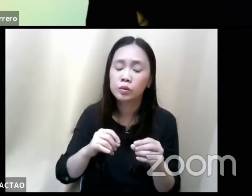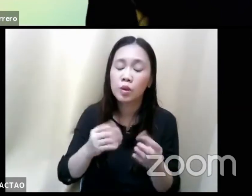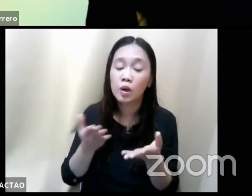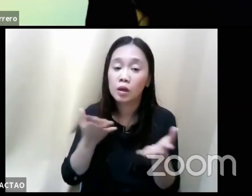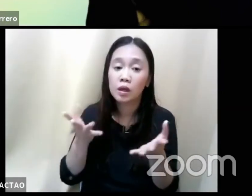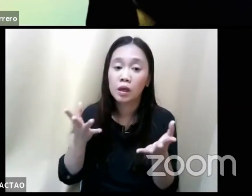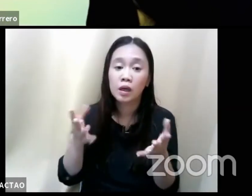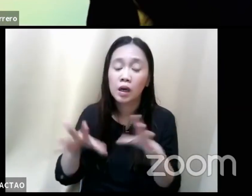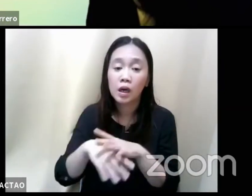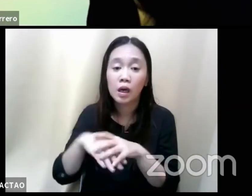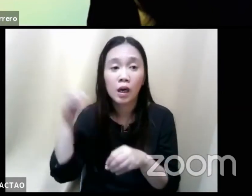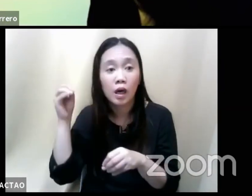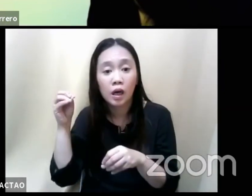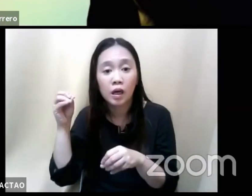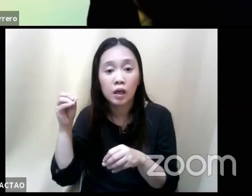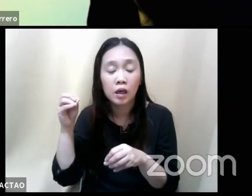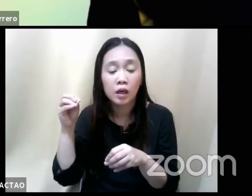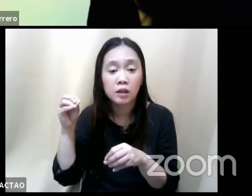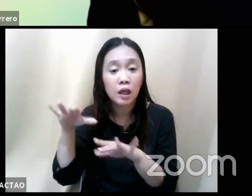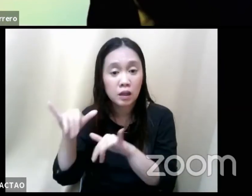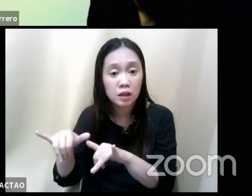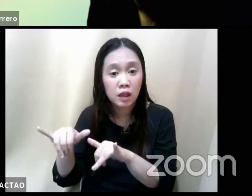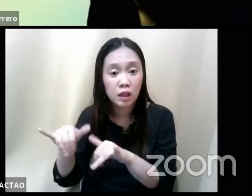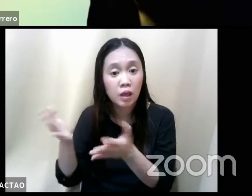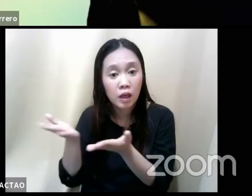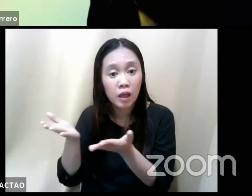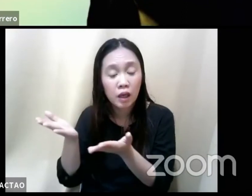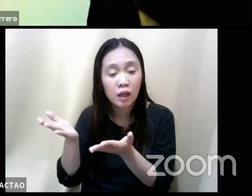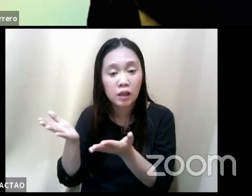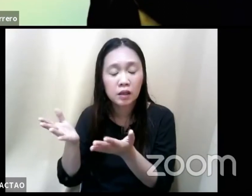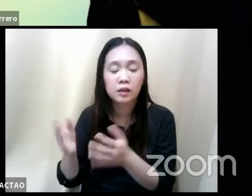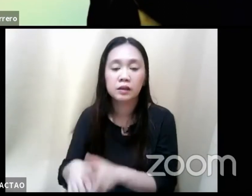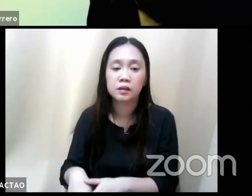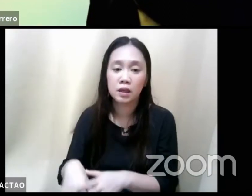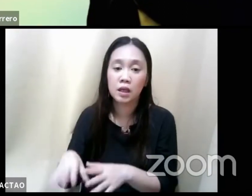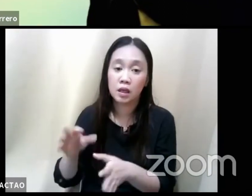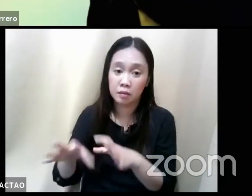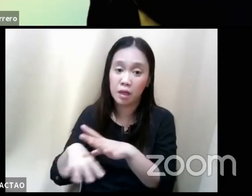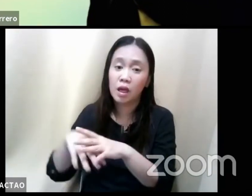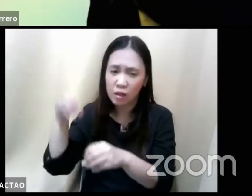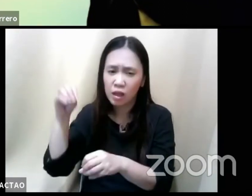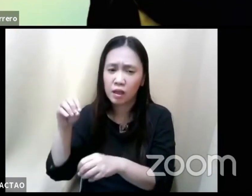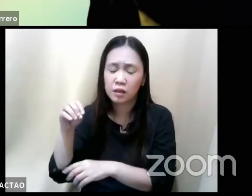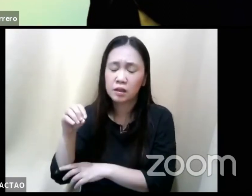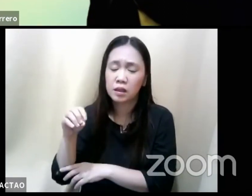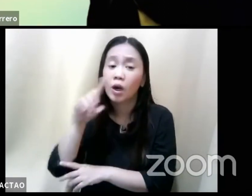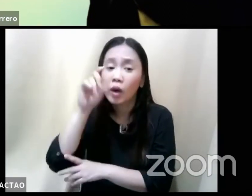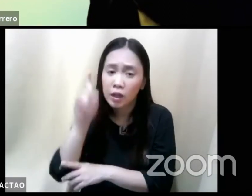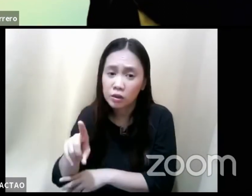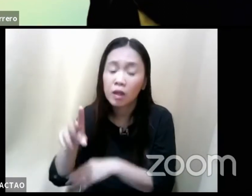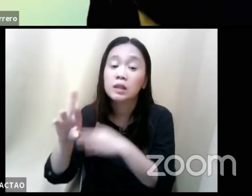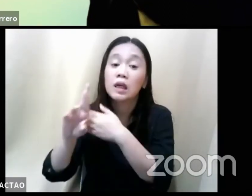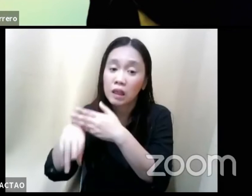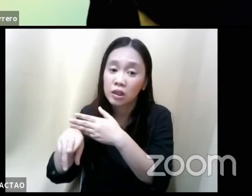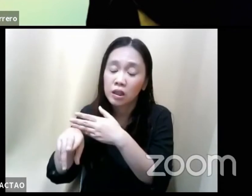Okay? At saan na mag-i-stay? Oras na lumabas, ang tanong, kailangan ba siyang bumalik?